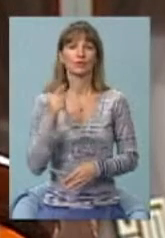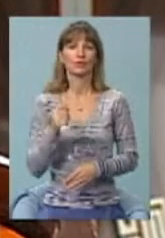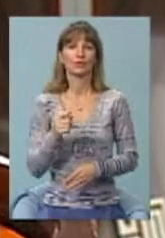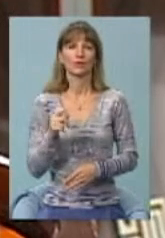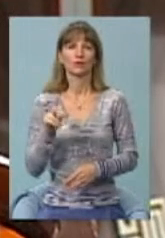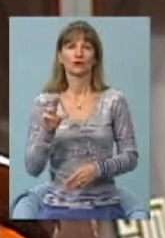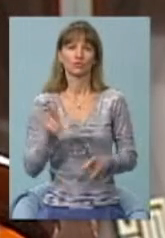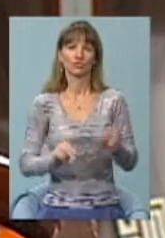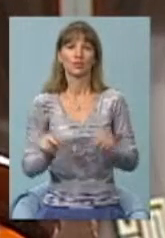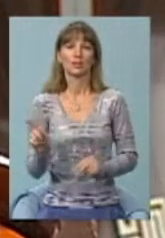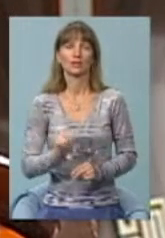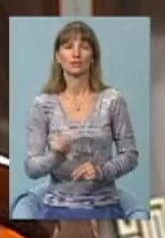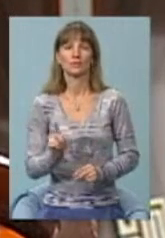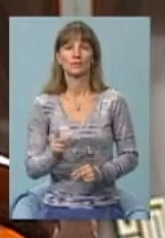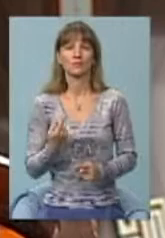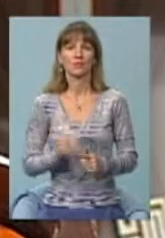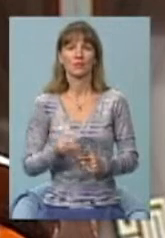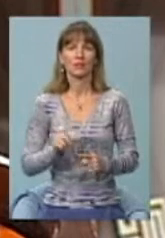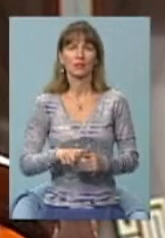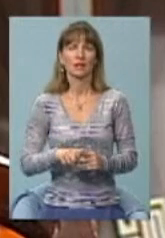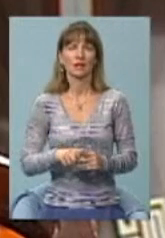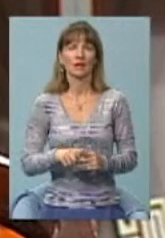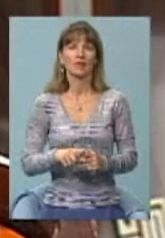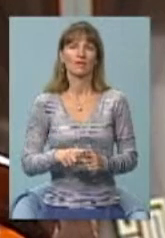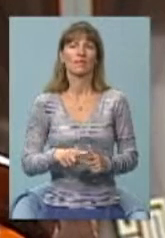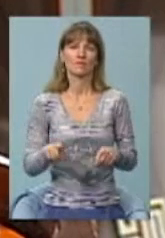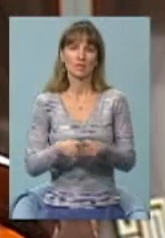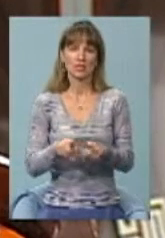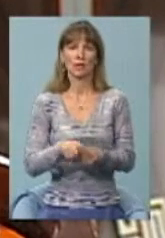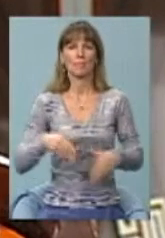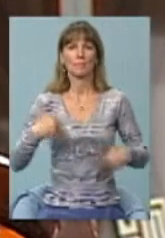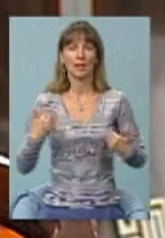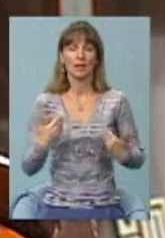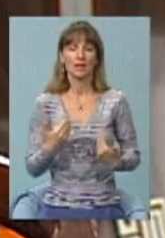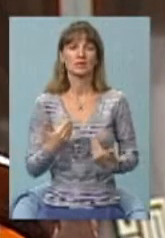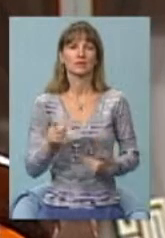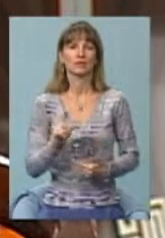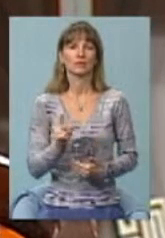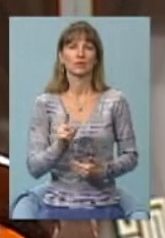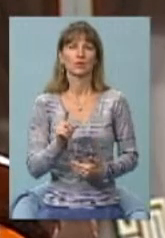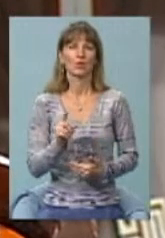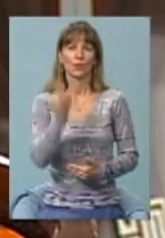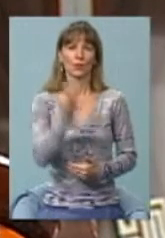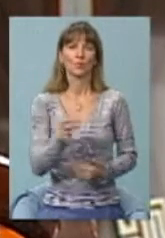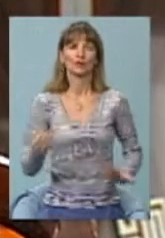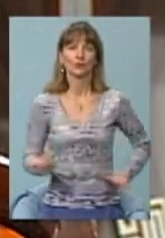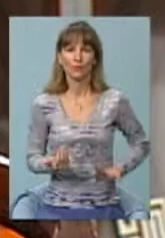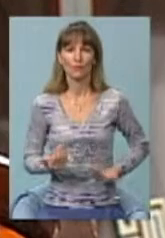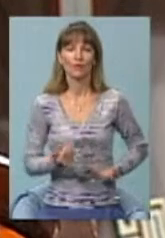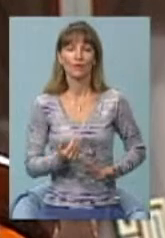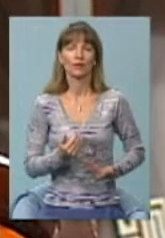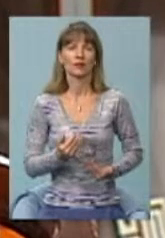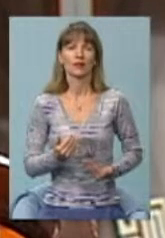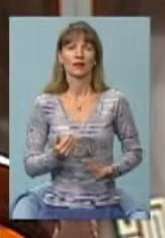я вважаю, що це все одно корисно, бо де живуть люди, і деякі люди живуть